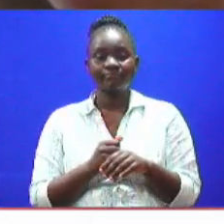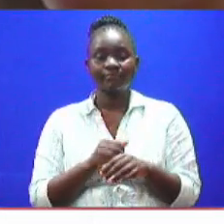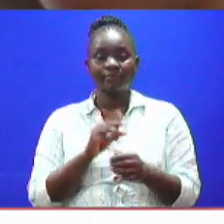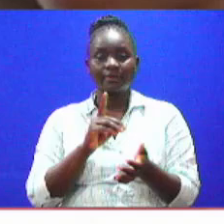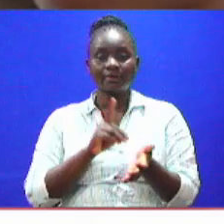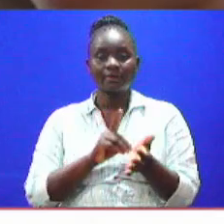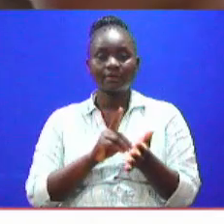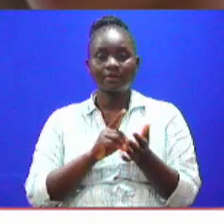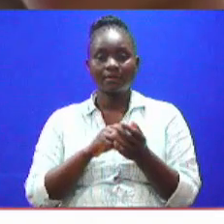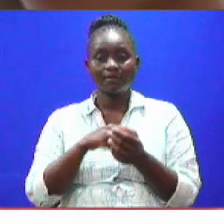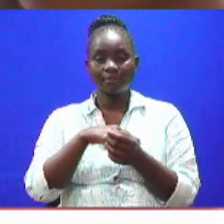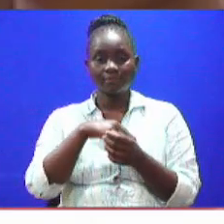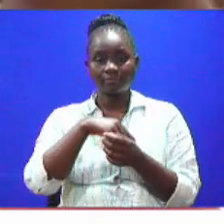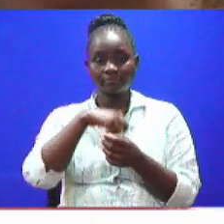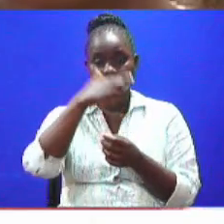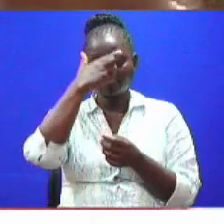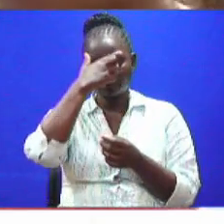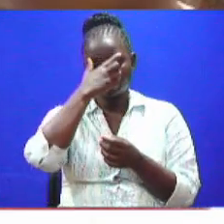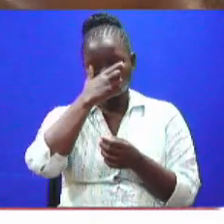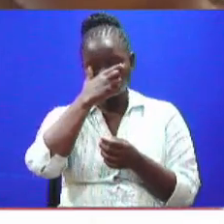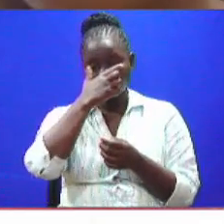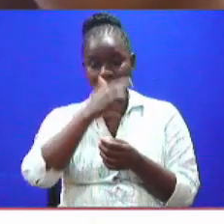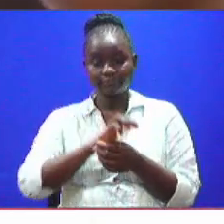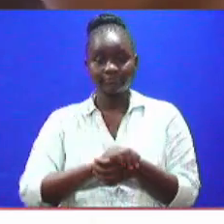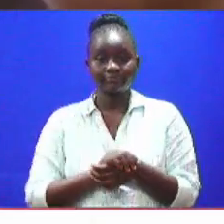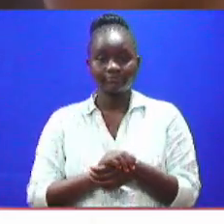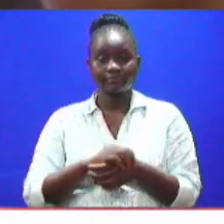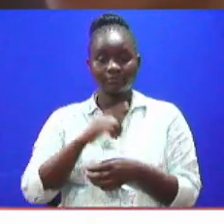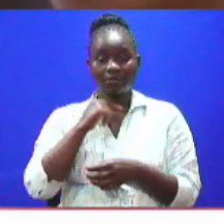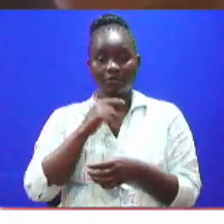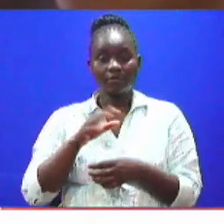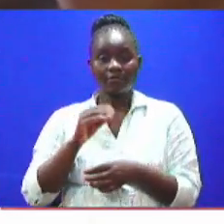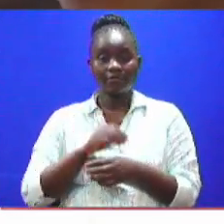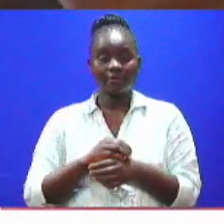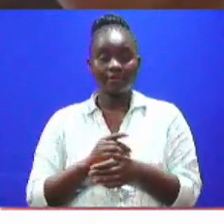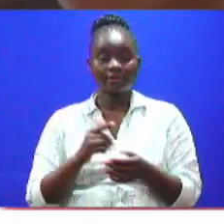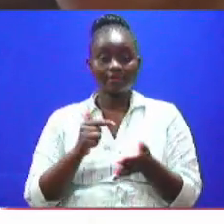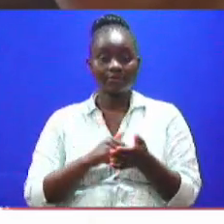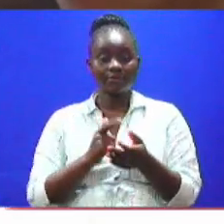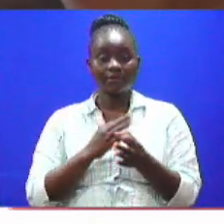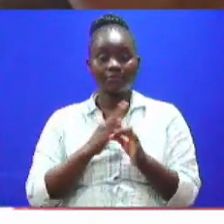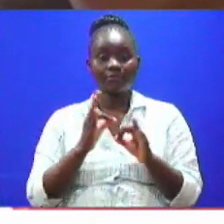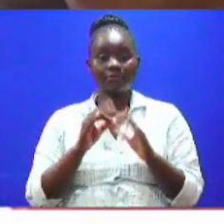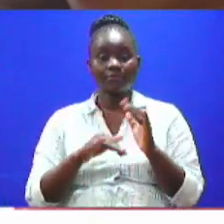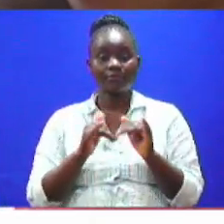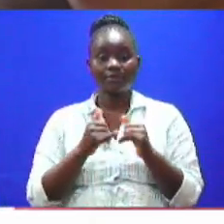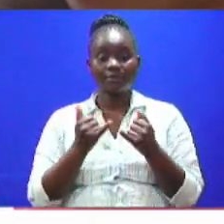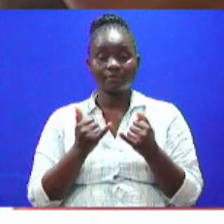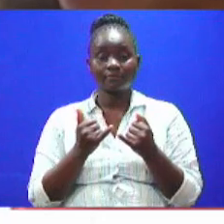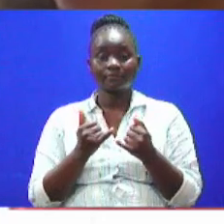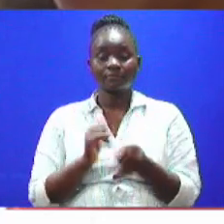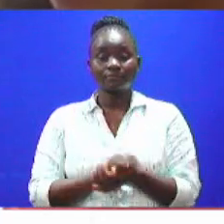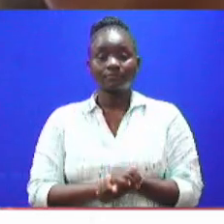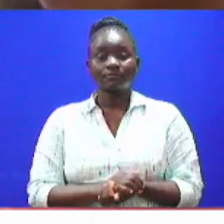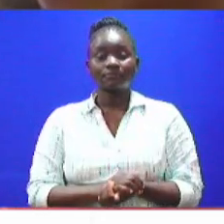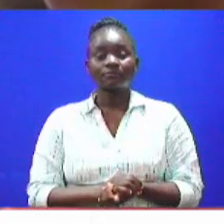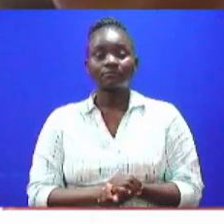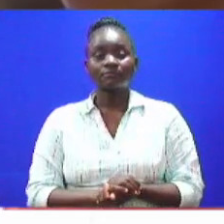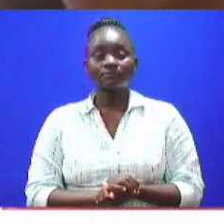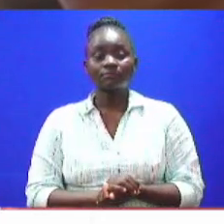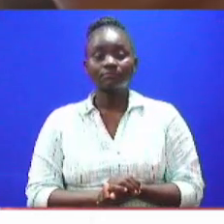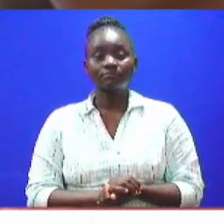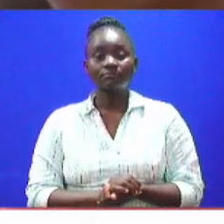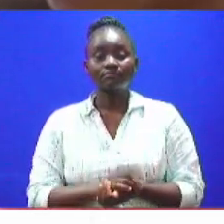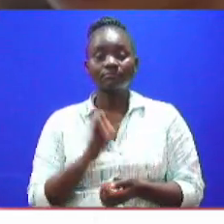macho ambaye pia anapatiana huduma ya bure, na pia tuko na general doctor mwenye